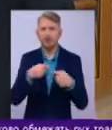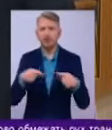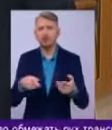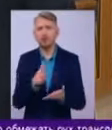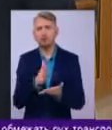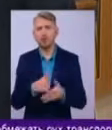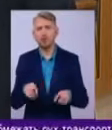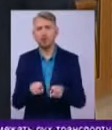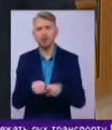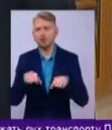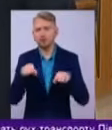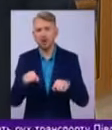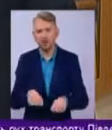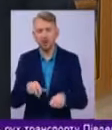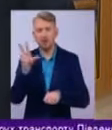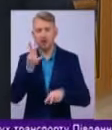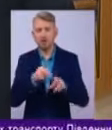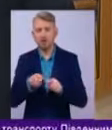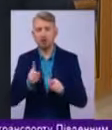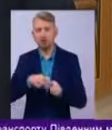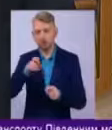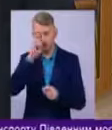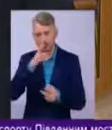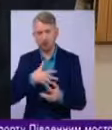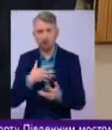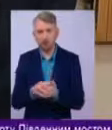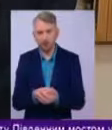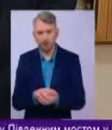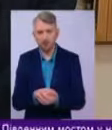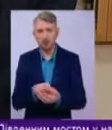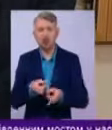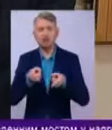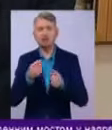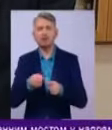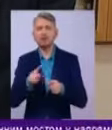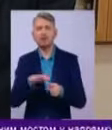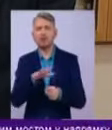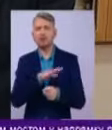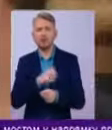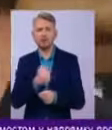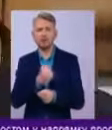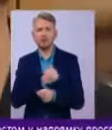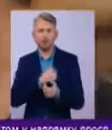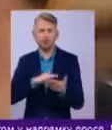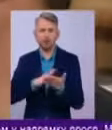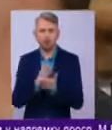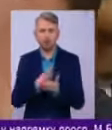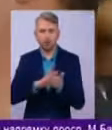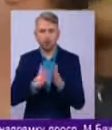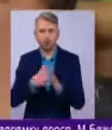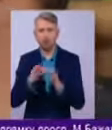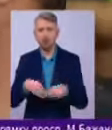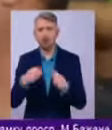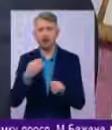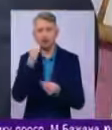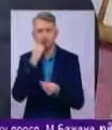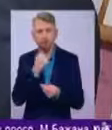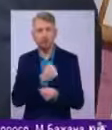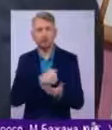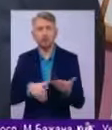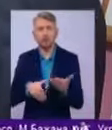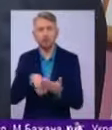ж права вважати цю державу своєю. Насправді це була військово-політична угода про надання Москвою військової